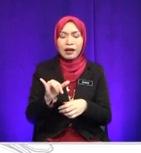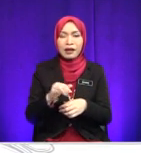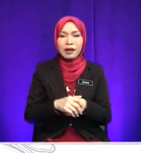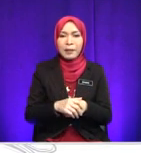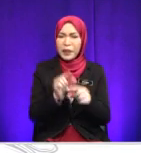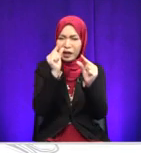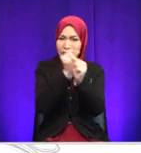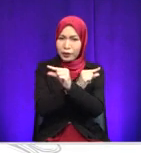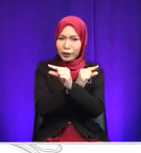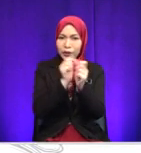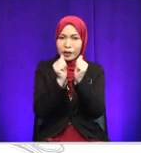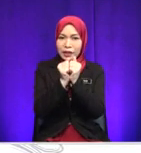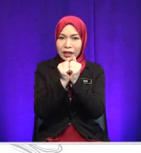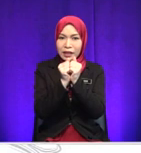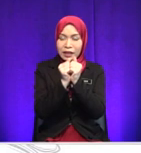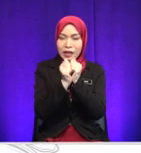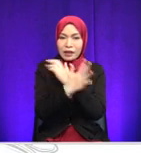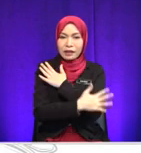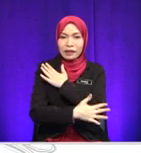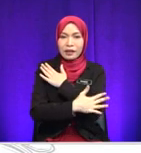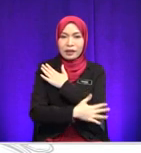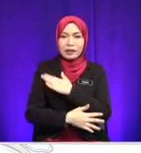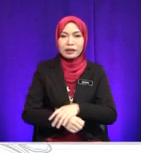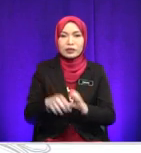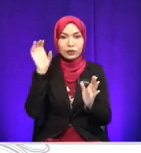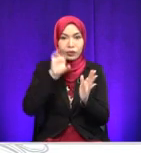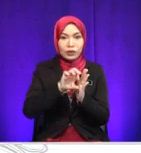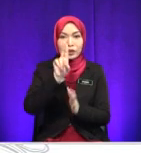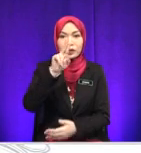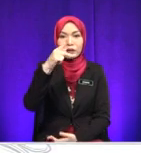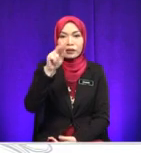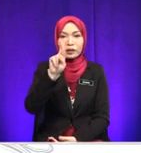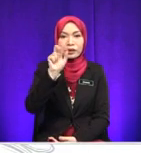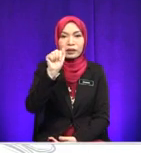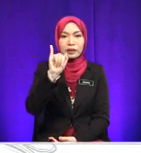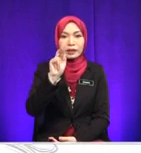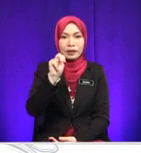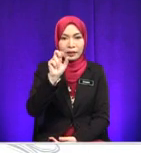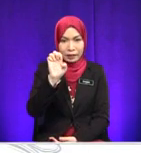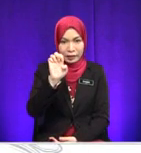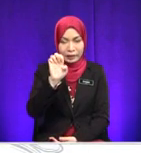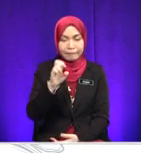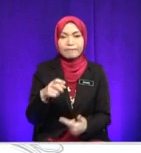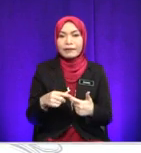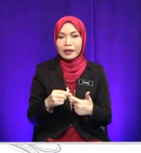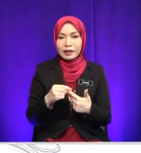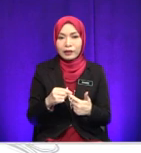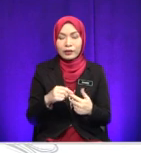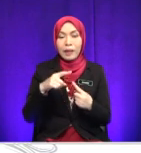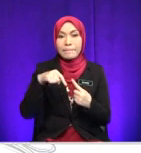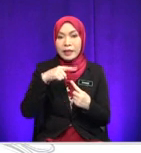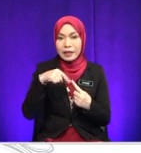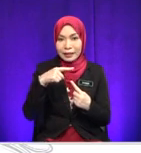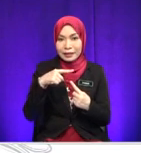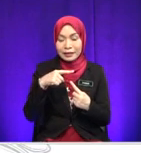saya ketahui ialah bilakah Kementerian Luar Negeri ditubuhkan? Seterusnya,